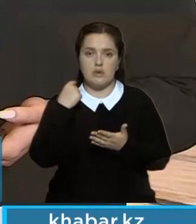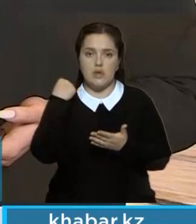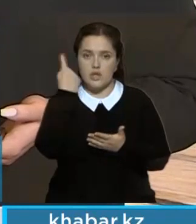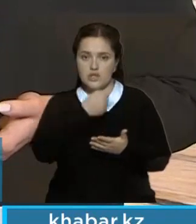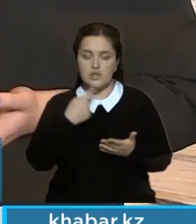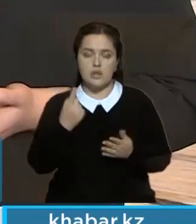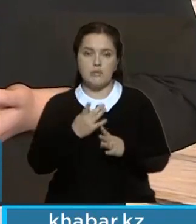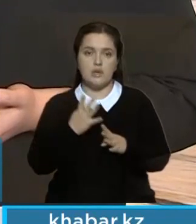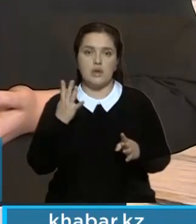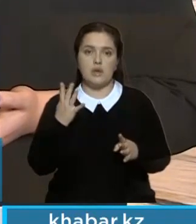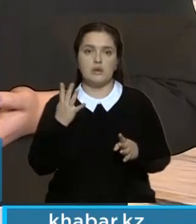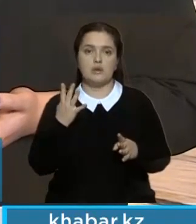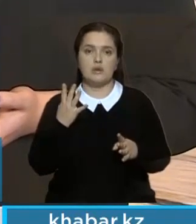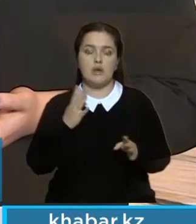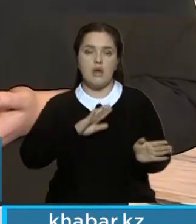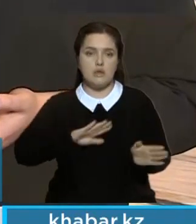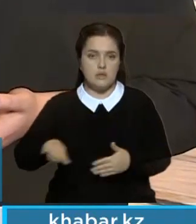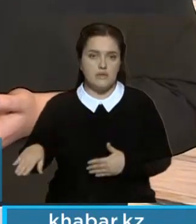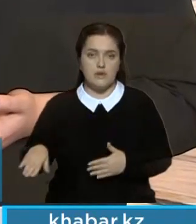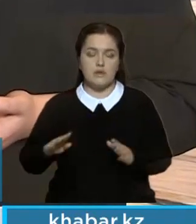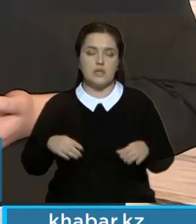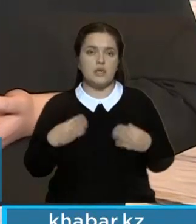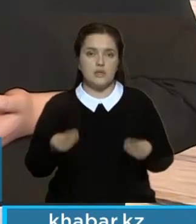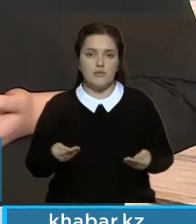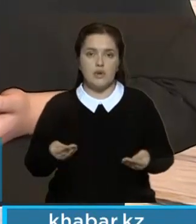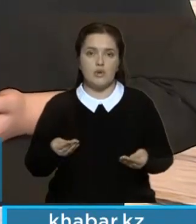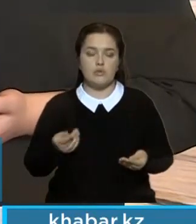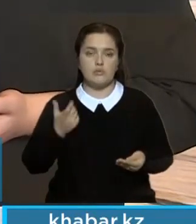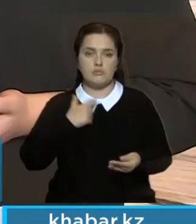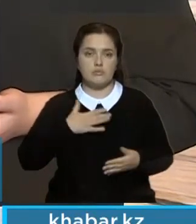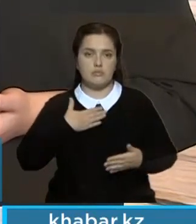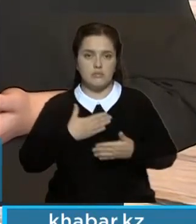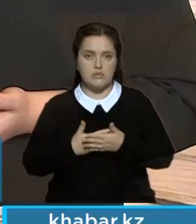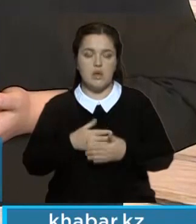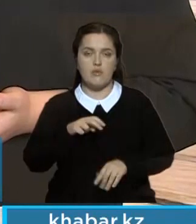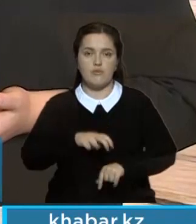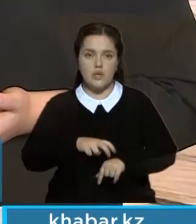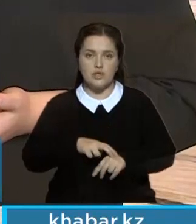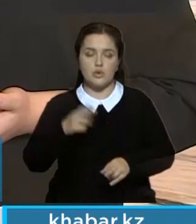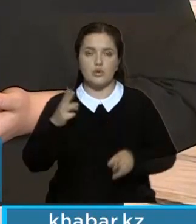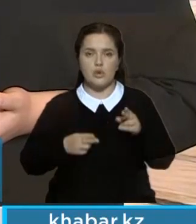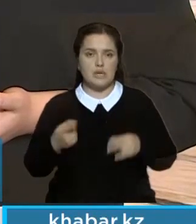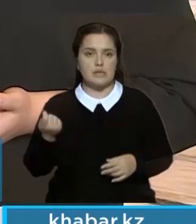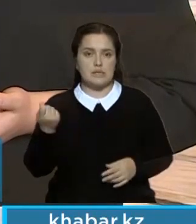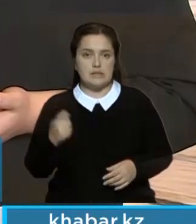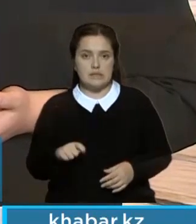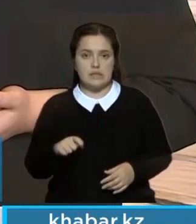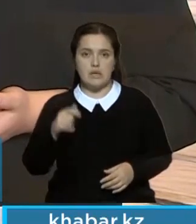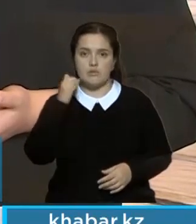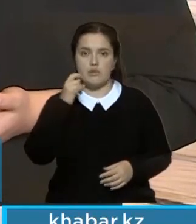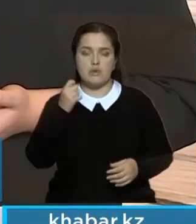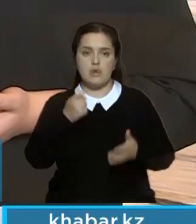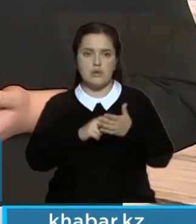приоритетов отставлять, отдавать всю себя. У врачей-хирургов никогда телефон не